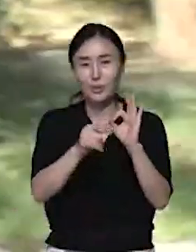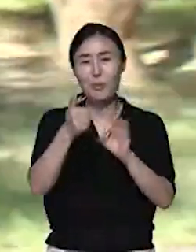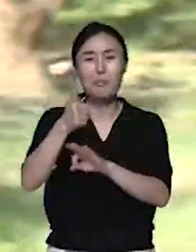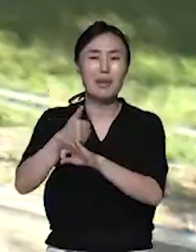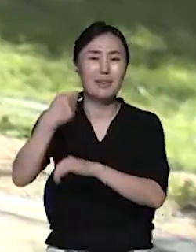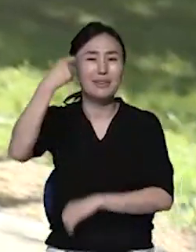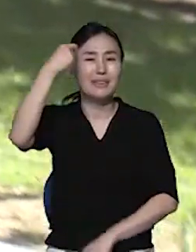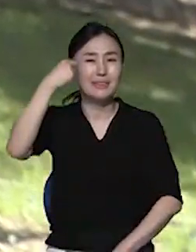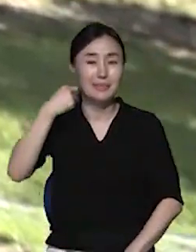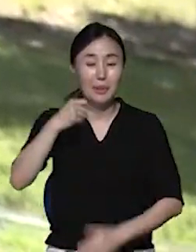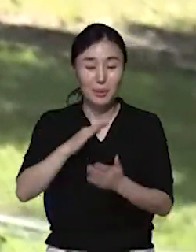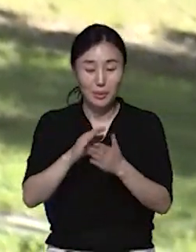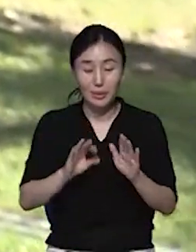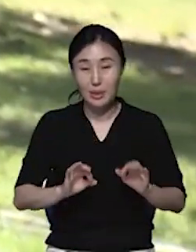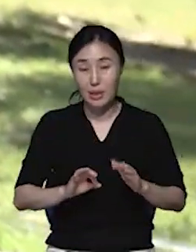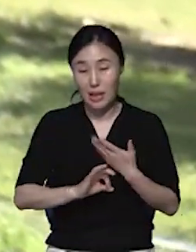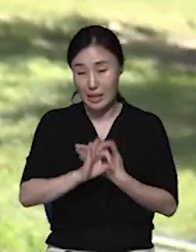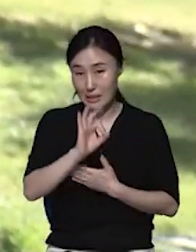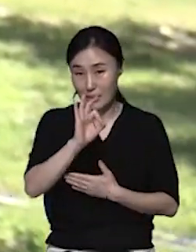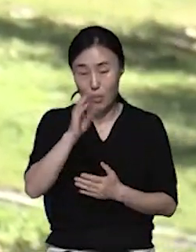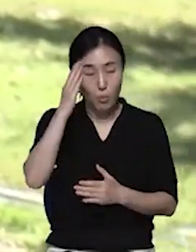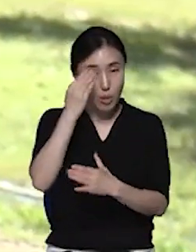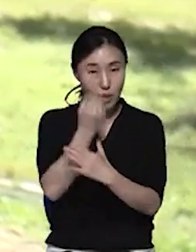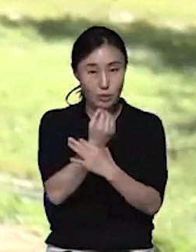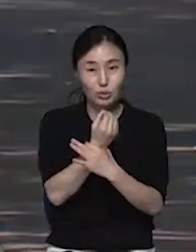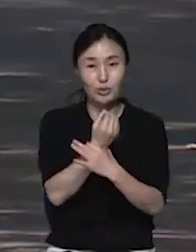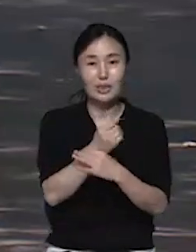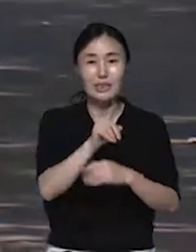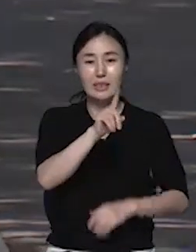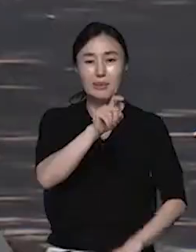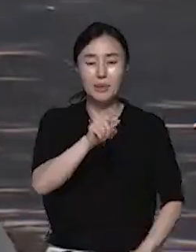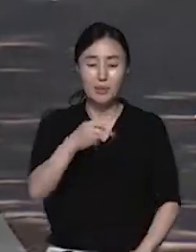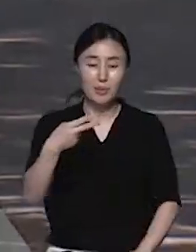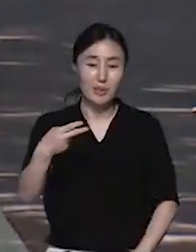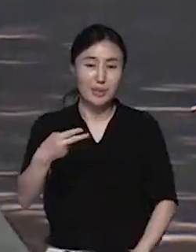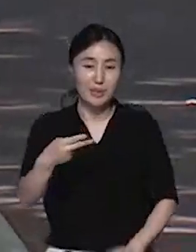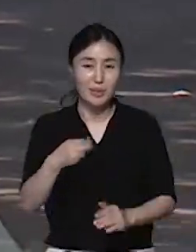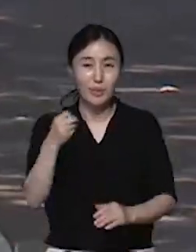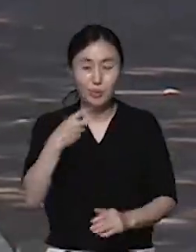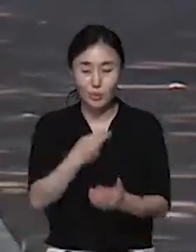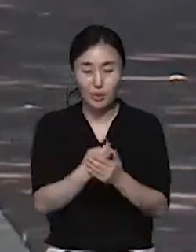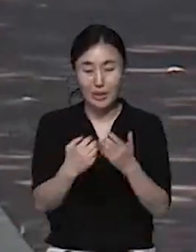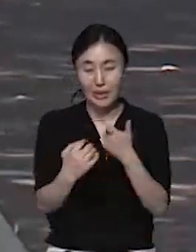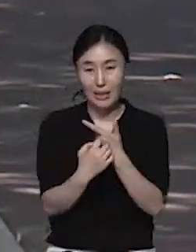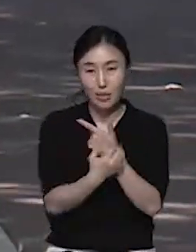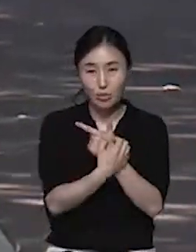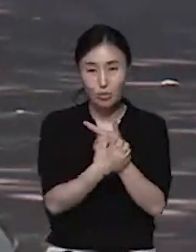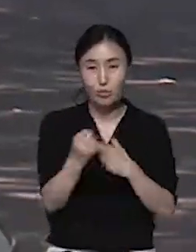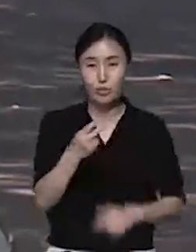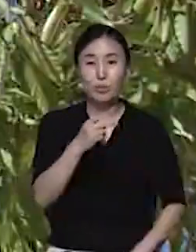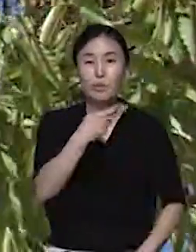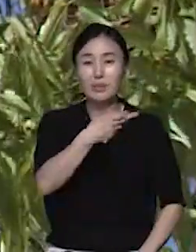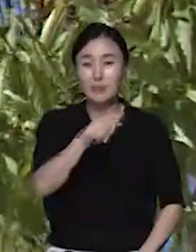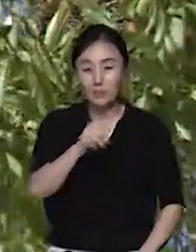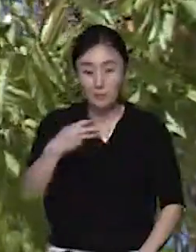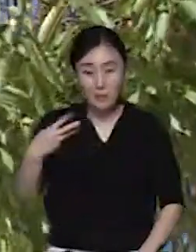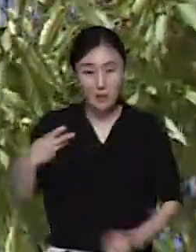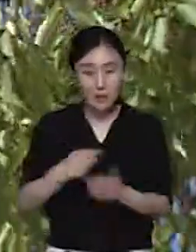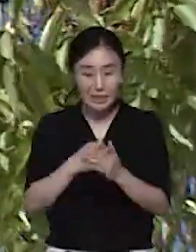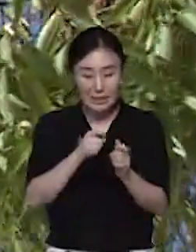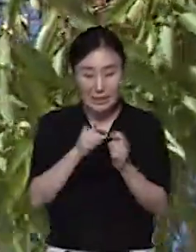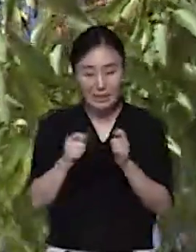있습니다. 오늘 아침 기온 화순 배가면 11.2도를 최저로, 나주 다도 12.3도,